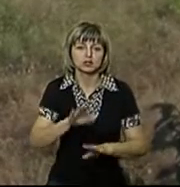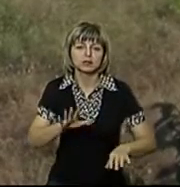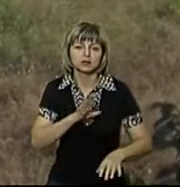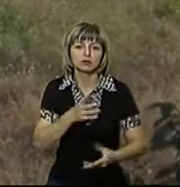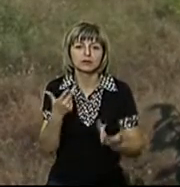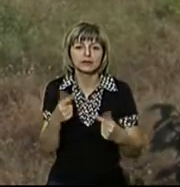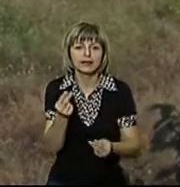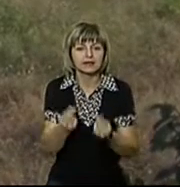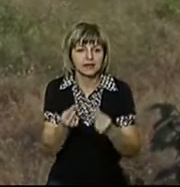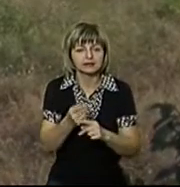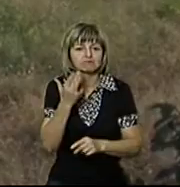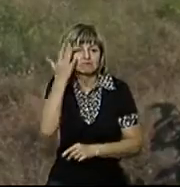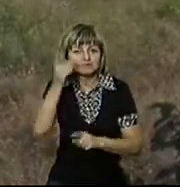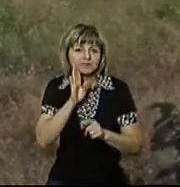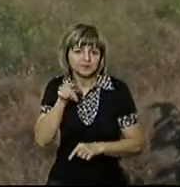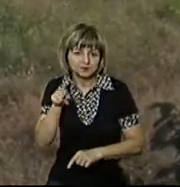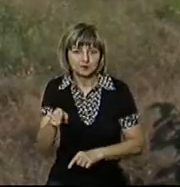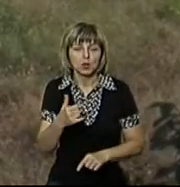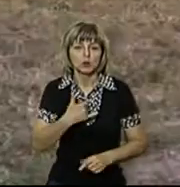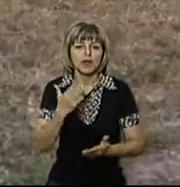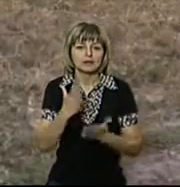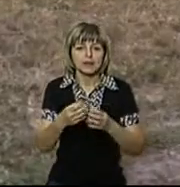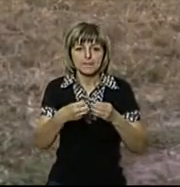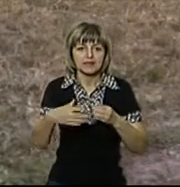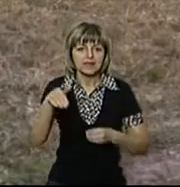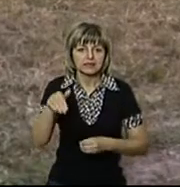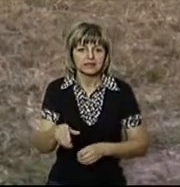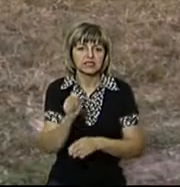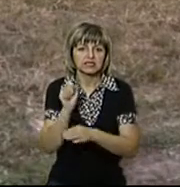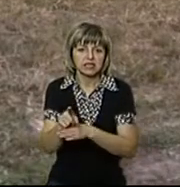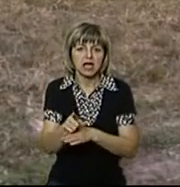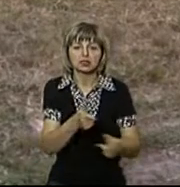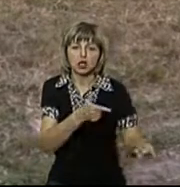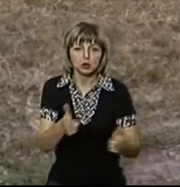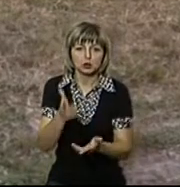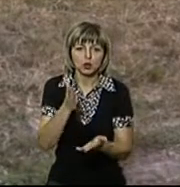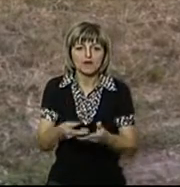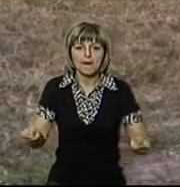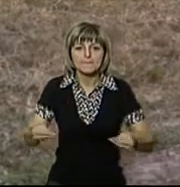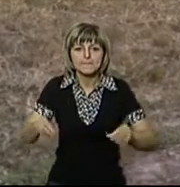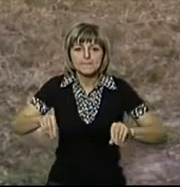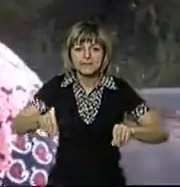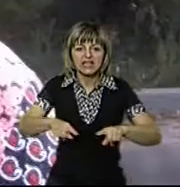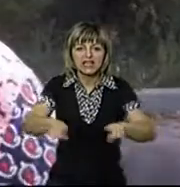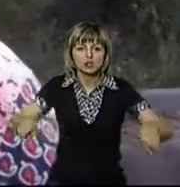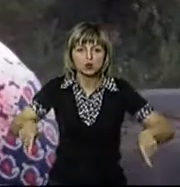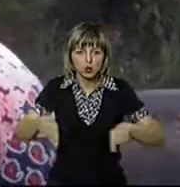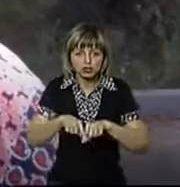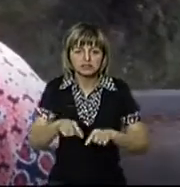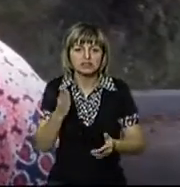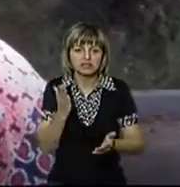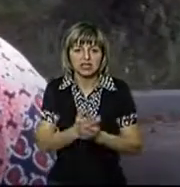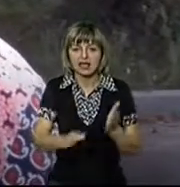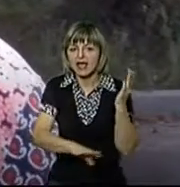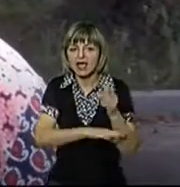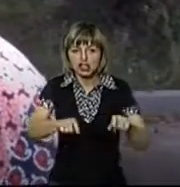Ярецькій. В даний момент є в нас 15 тисяч. І заказана вже готова стоїть пісочниця, є жерді, є фарба.